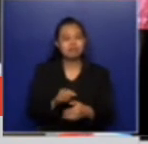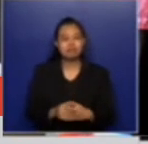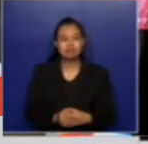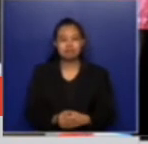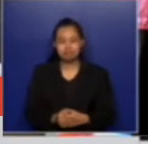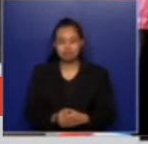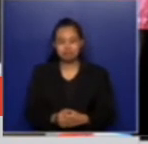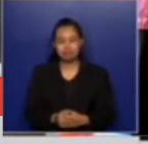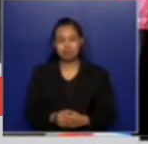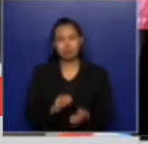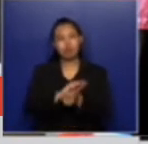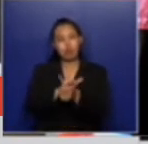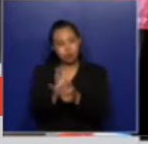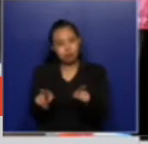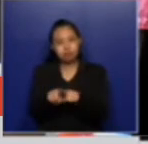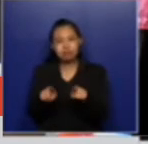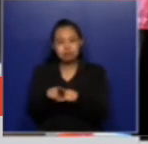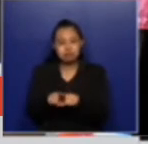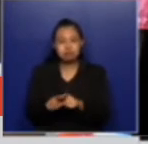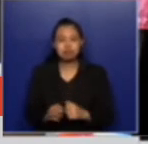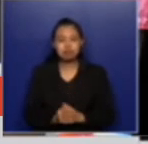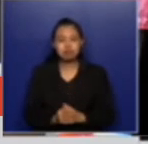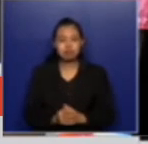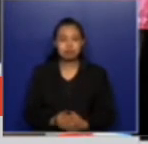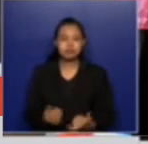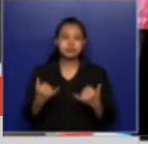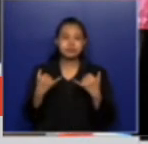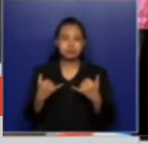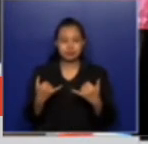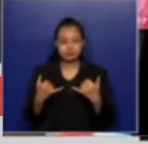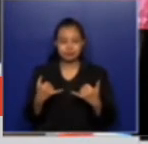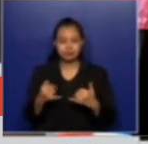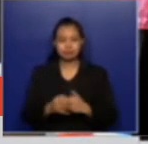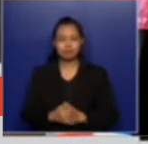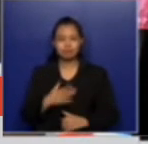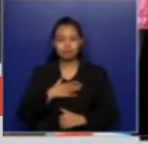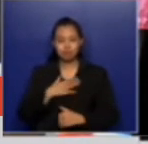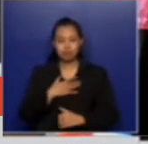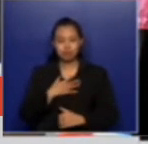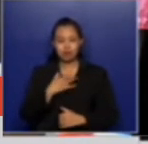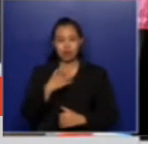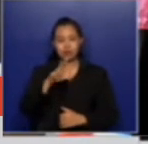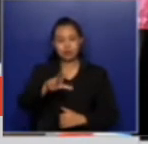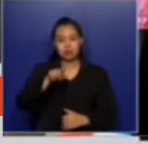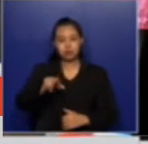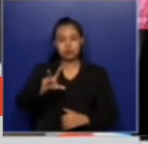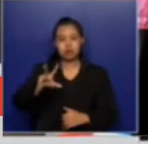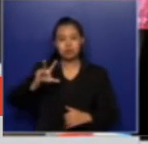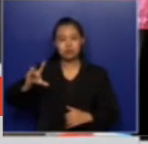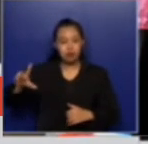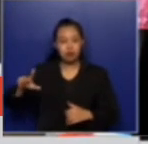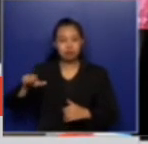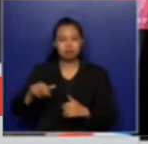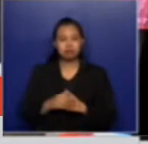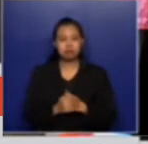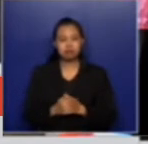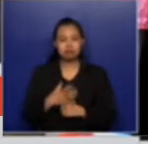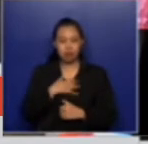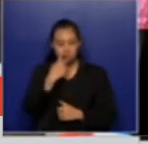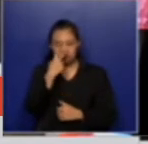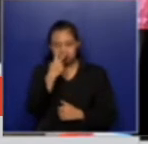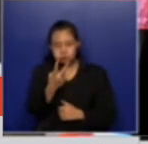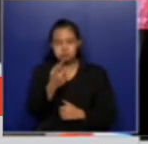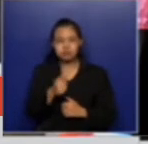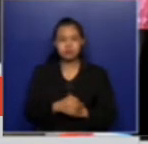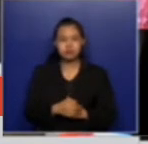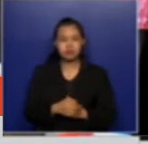ก็โควิดฉะนั้นวันนี้เนี่ยผมอยากเห็นเงิน 3.3 ล้านล้านเนี่ยที่รัฐบาล